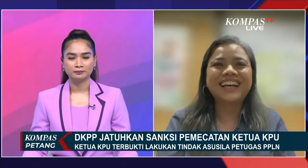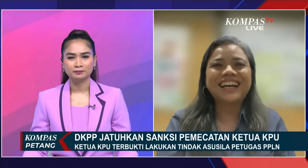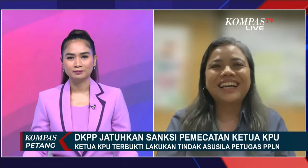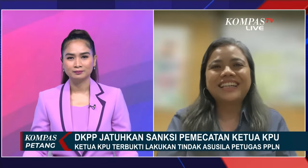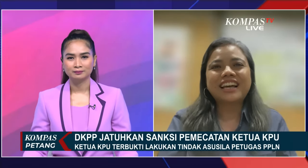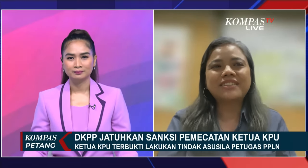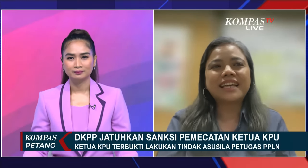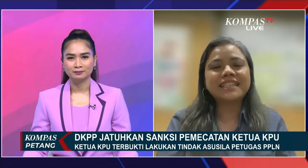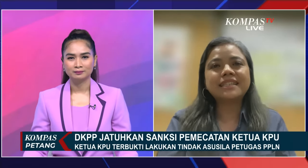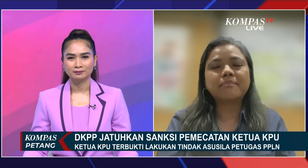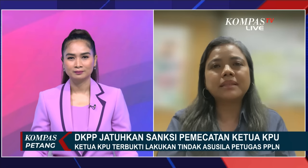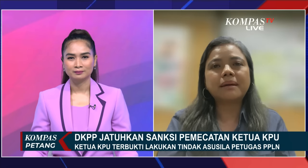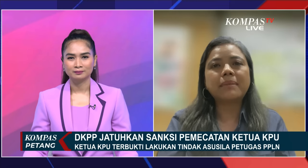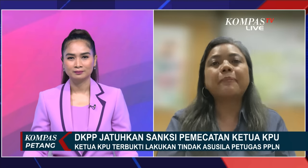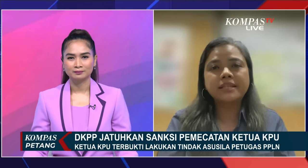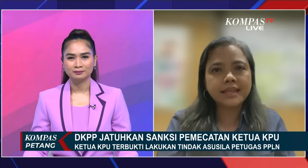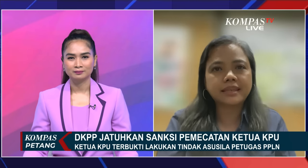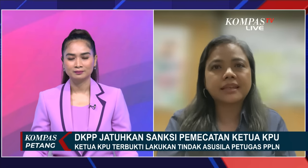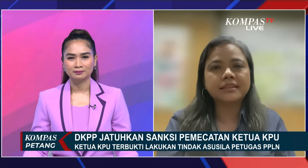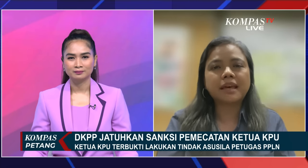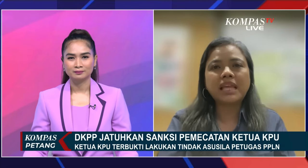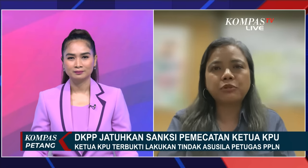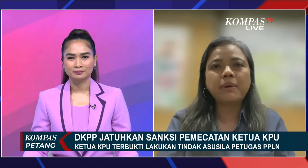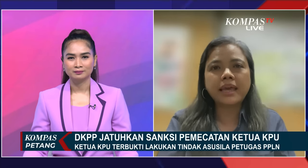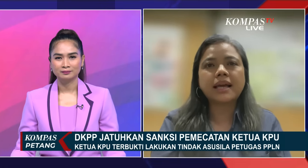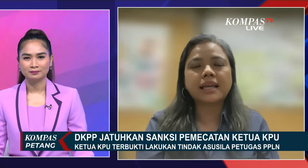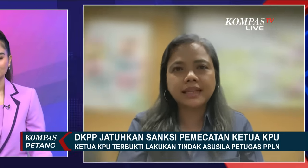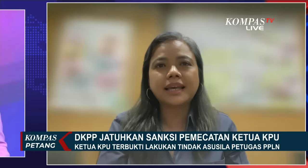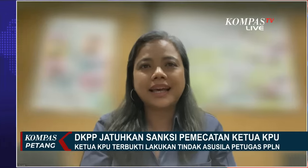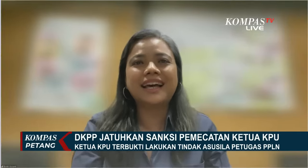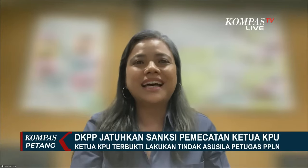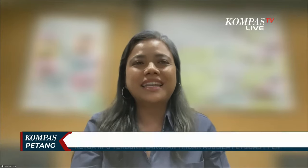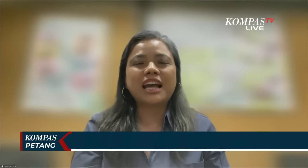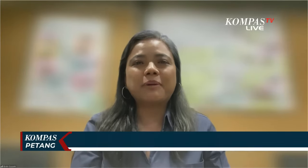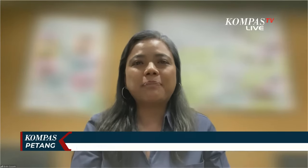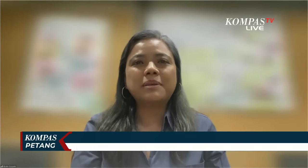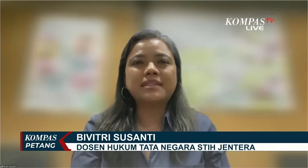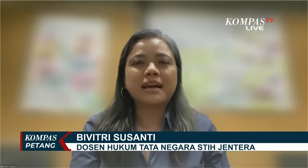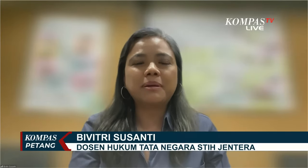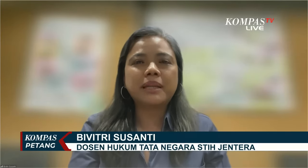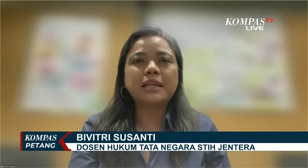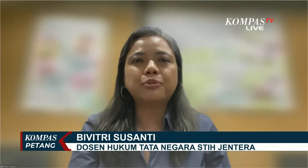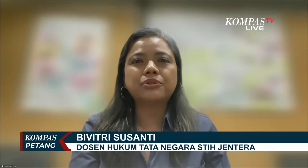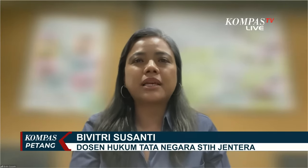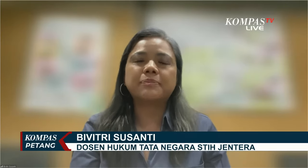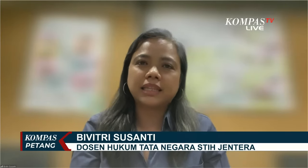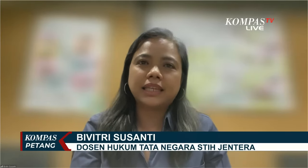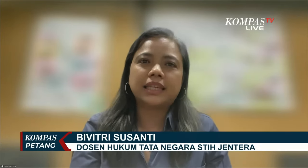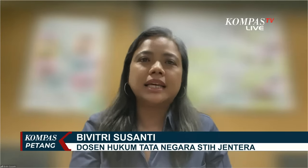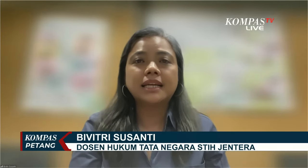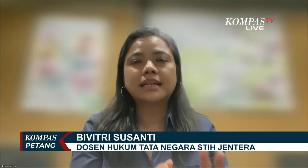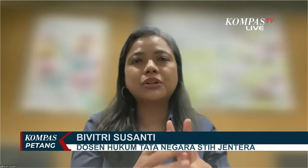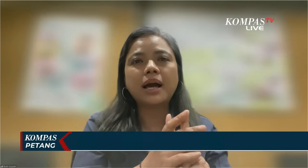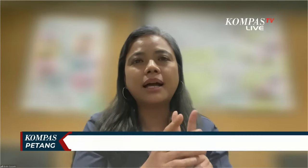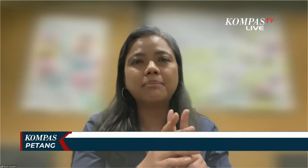Anda kalau saya sih mengpresiasi saya menyambut baik akhirnya dkpp bisa memberikan putusan seperti